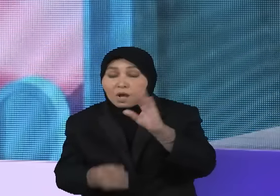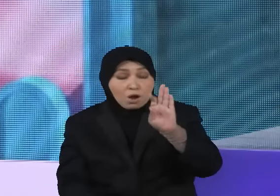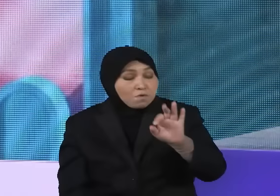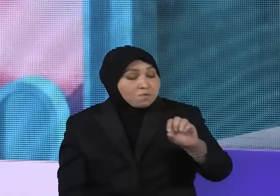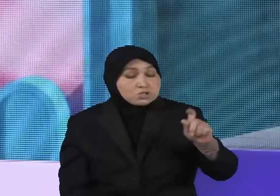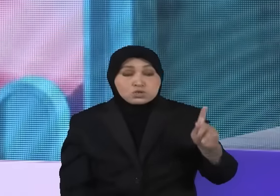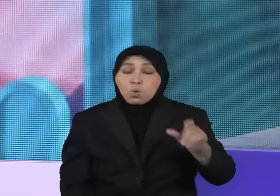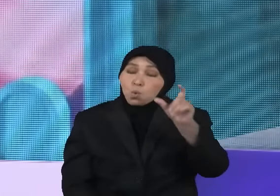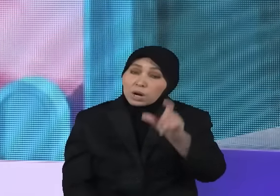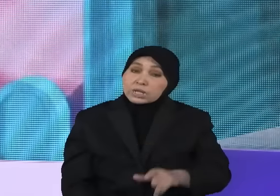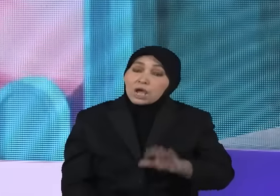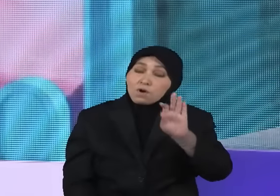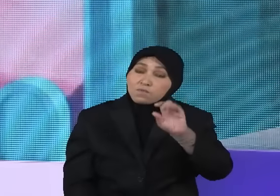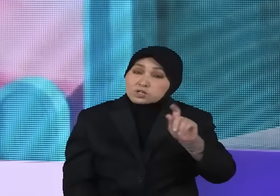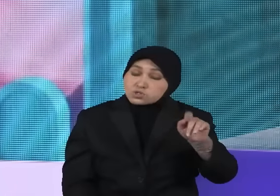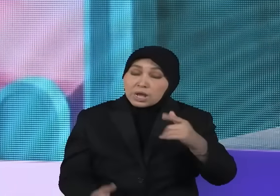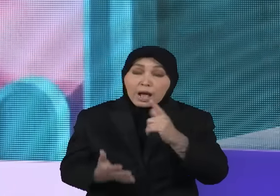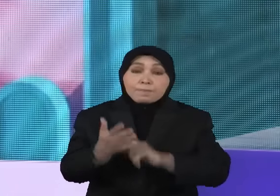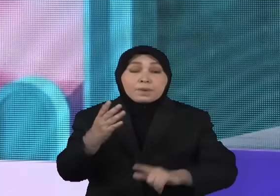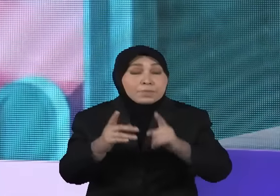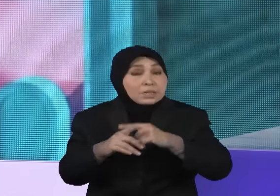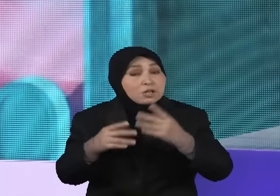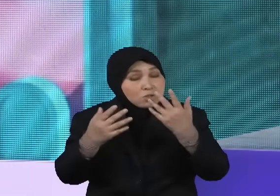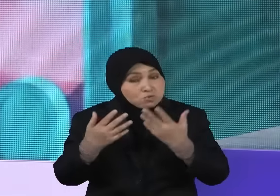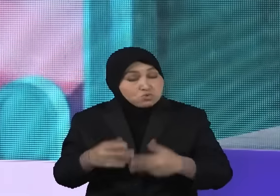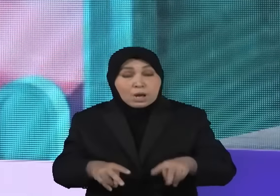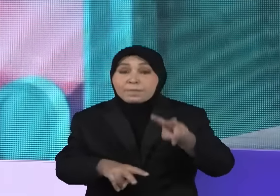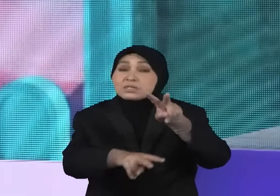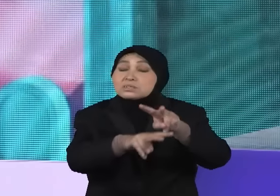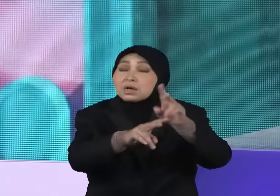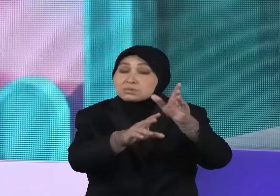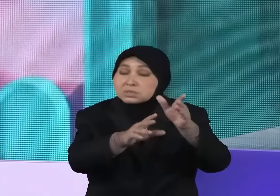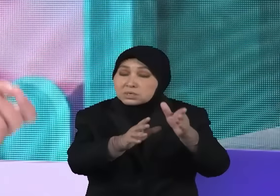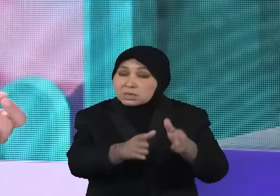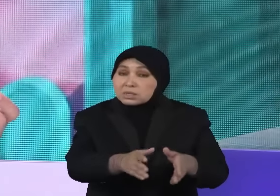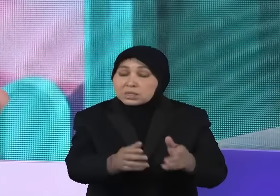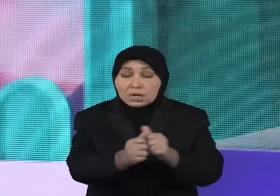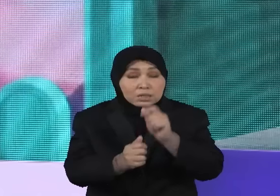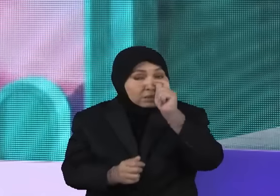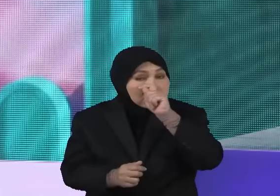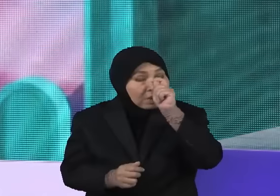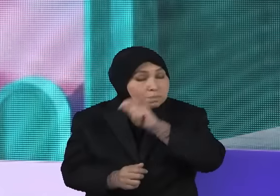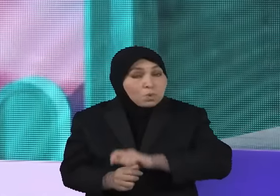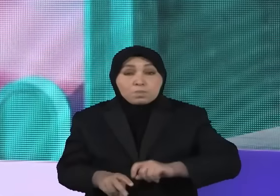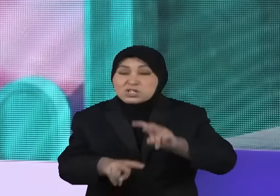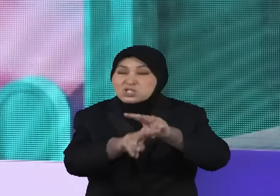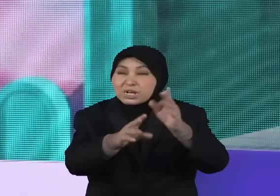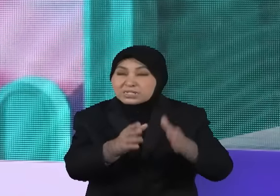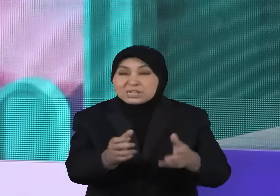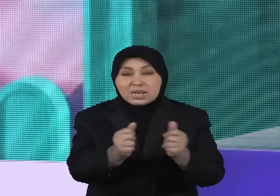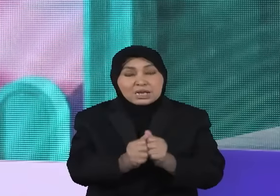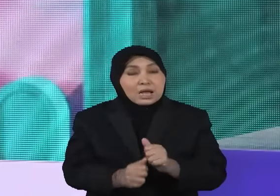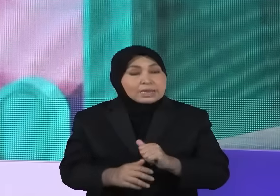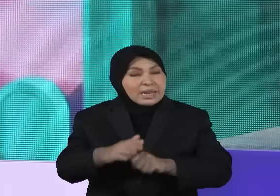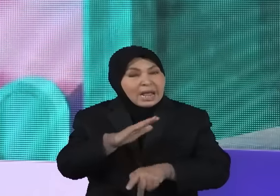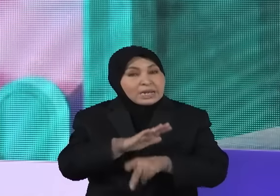ini, orang yang fasik itu ialah apabila dia bersaksi dengan tipu saatnya, bersaksi dengan